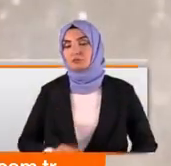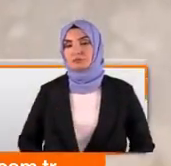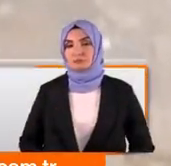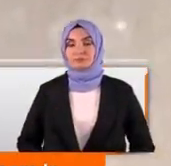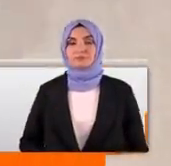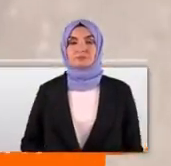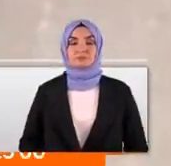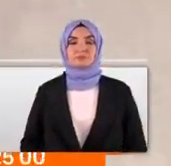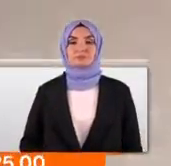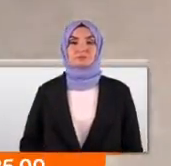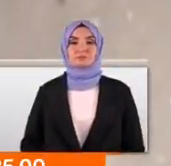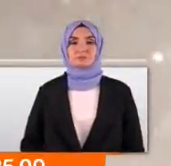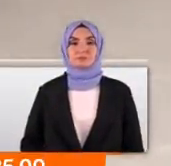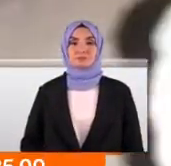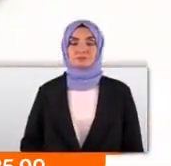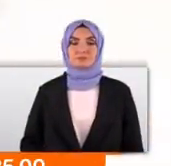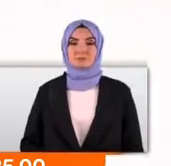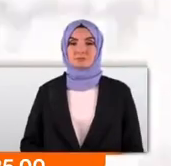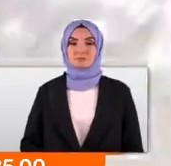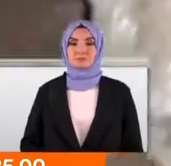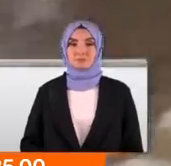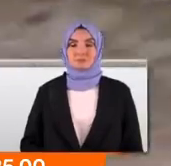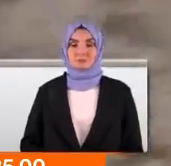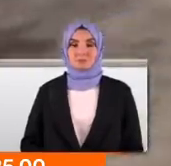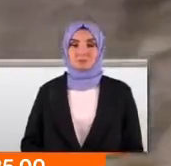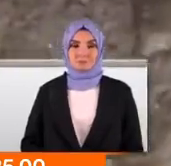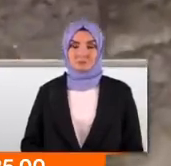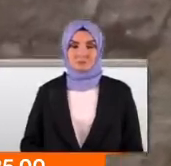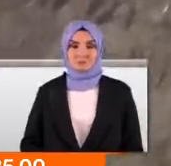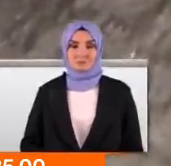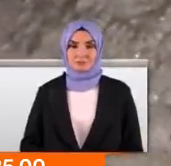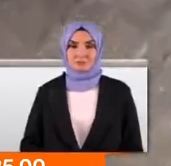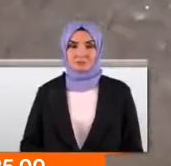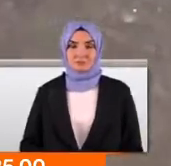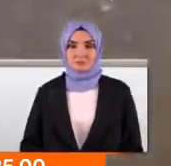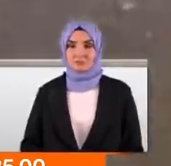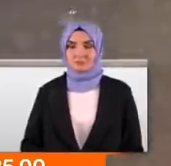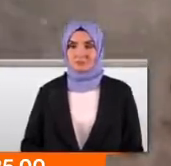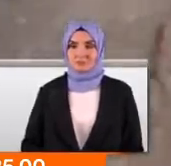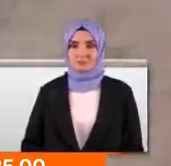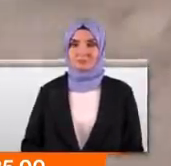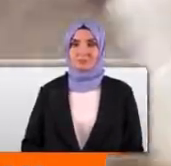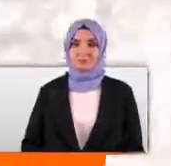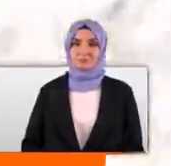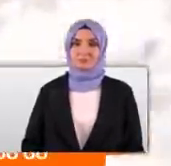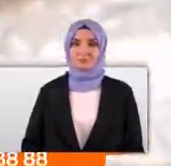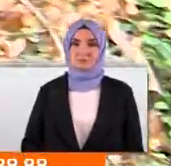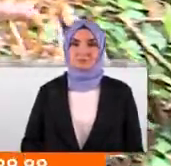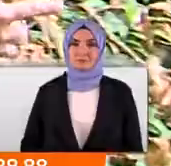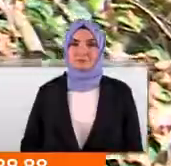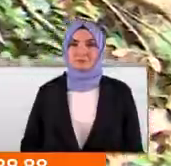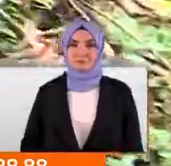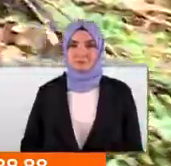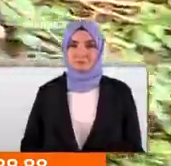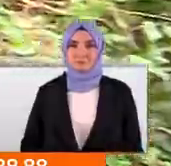ihtimalle defineciler bir şey aramışlar burada. Tünel böyle Üsküdar'a kadar ilerliyor arkadaşlar.